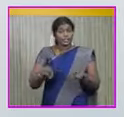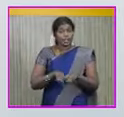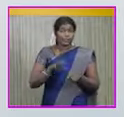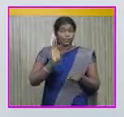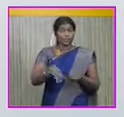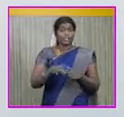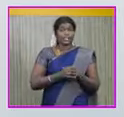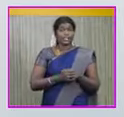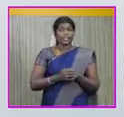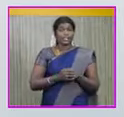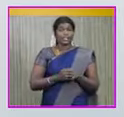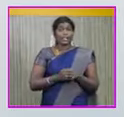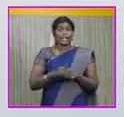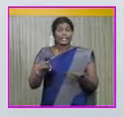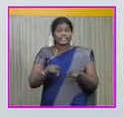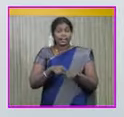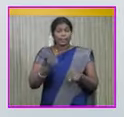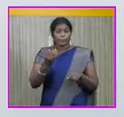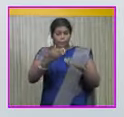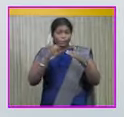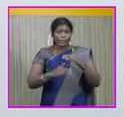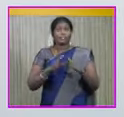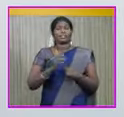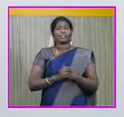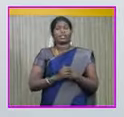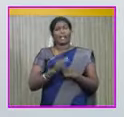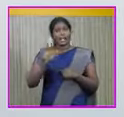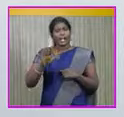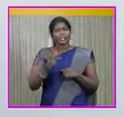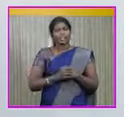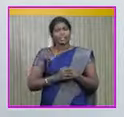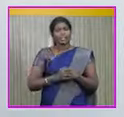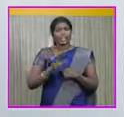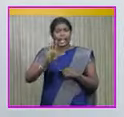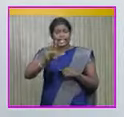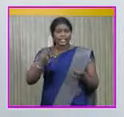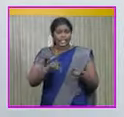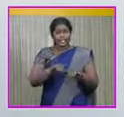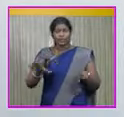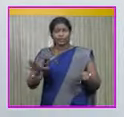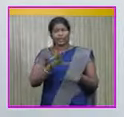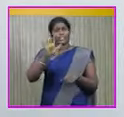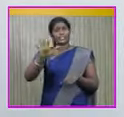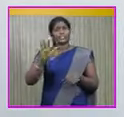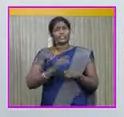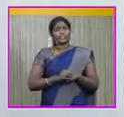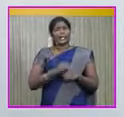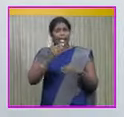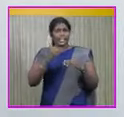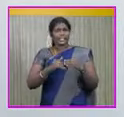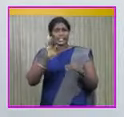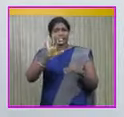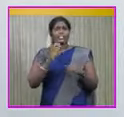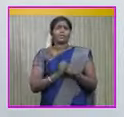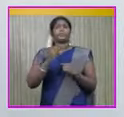அப்போது சமமான பக்கங்களை வகுத்தா என்ன கிடைக்கும்? 5 சென்டிமீட்டர் நீளமுடைய இரு பக்கங்கள் இருக்குது. 5 வகுத்தல் 5